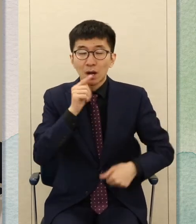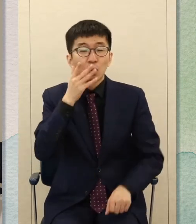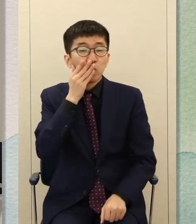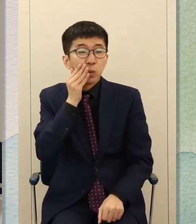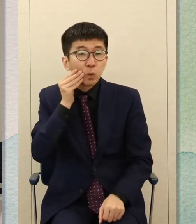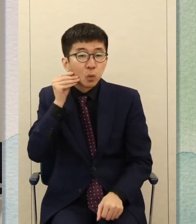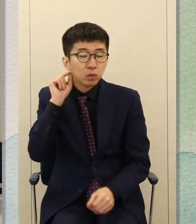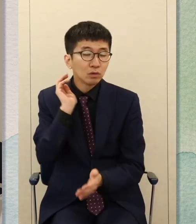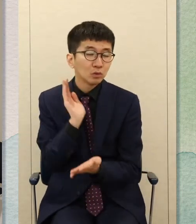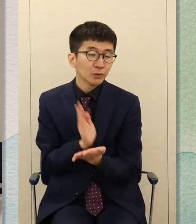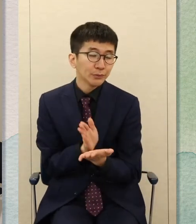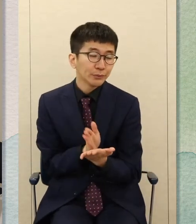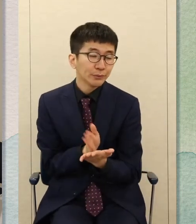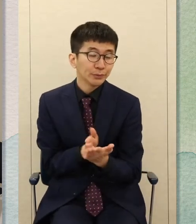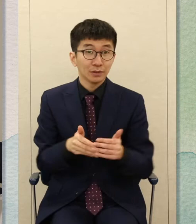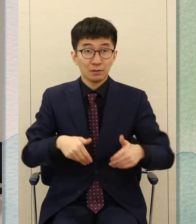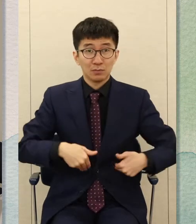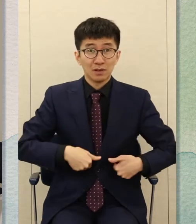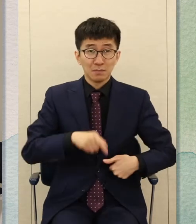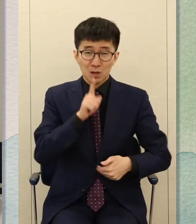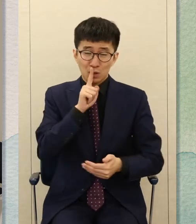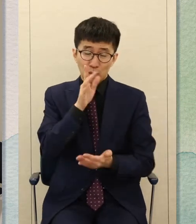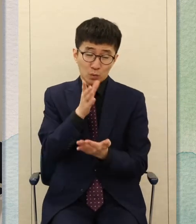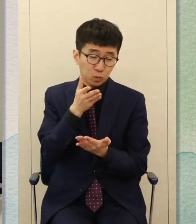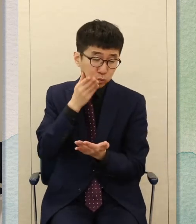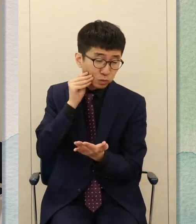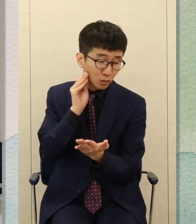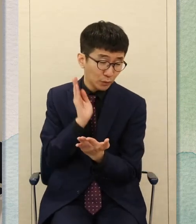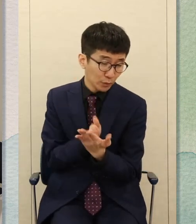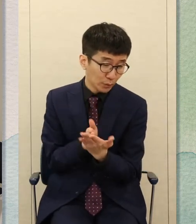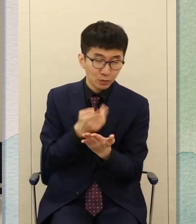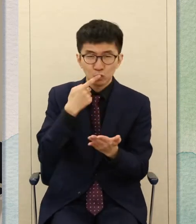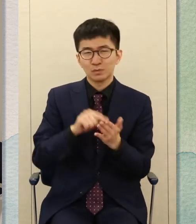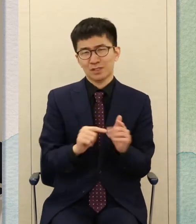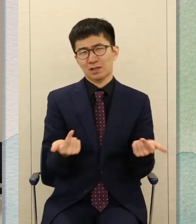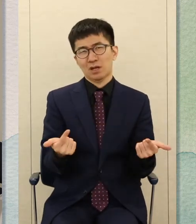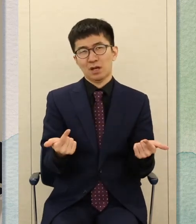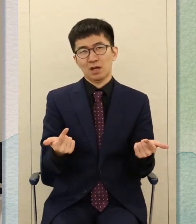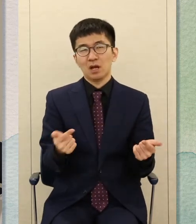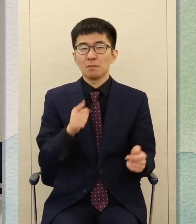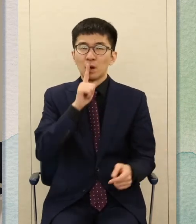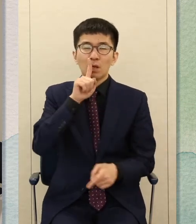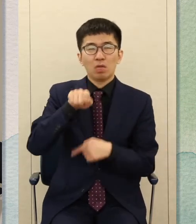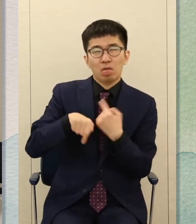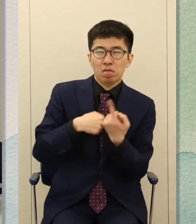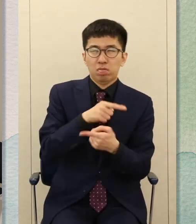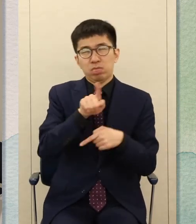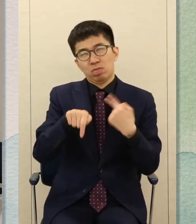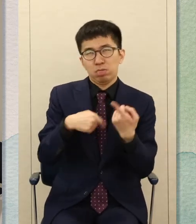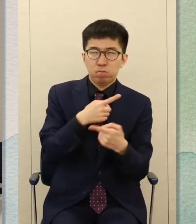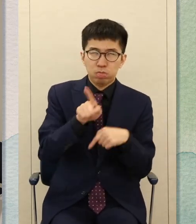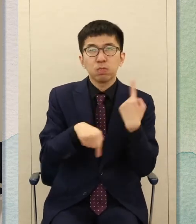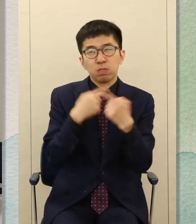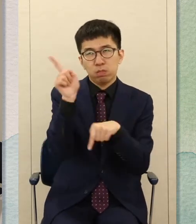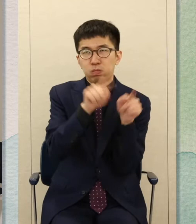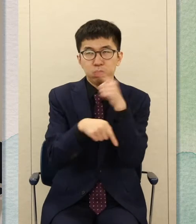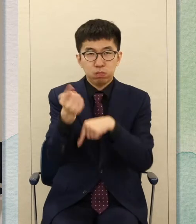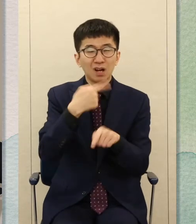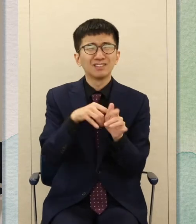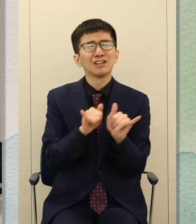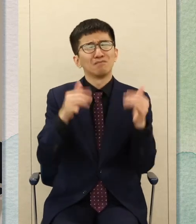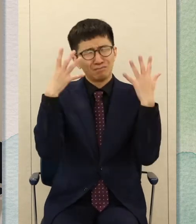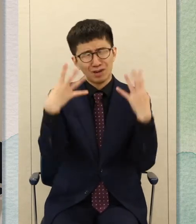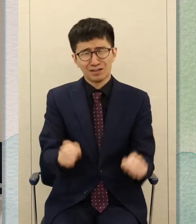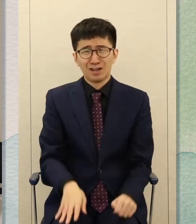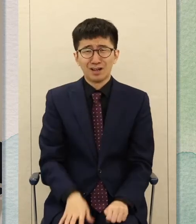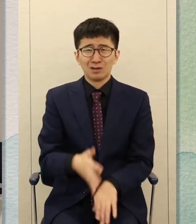되는데요. 예, 조리 있게 말하는 분들 만나기가 굉장히 어렵습니다. 현실적으로 오시면 계속 횡설수설하고 막 이러시거든요. 예, 그러니까 이제